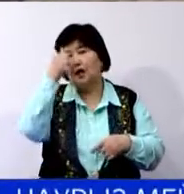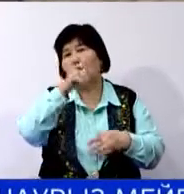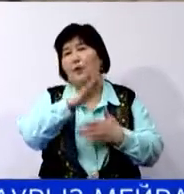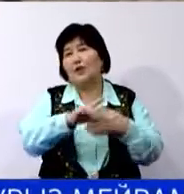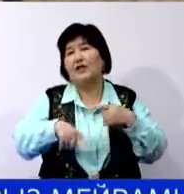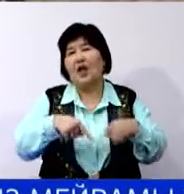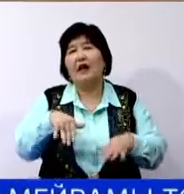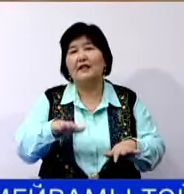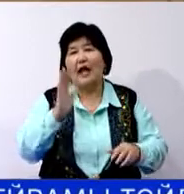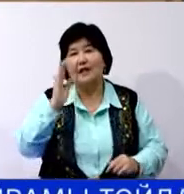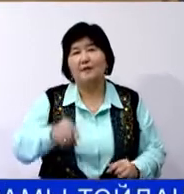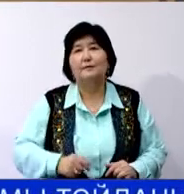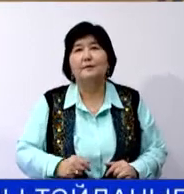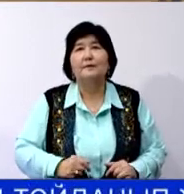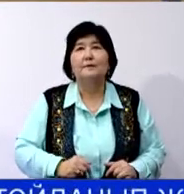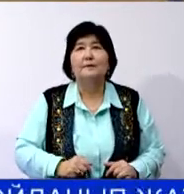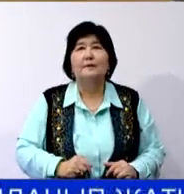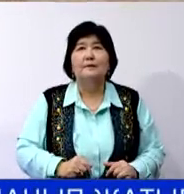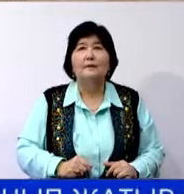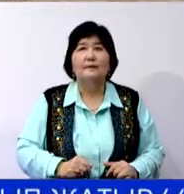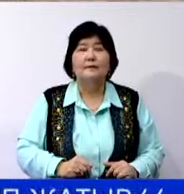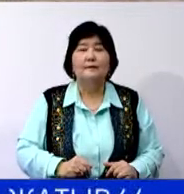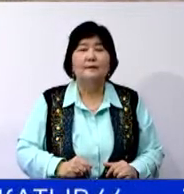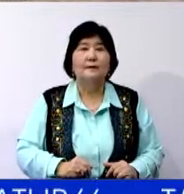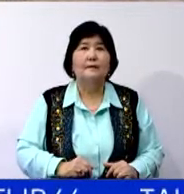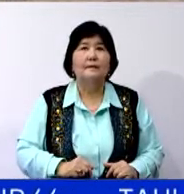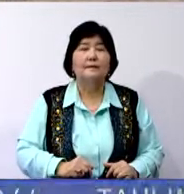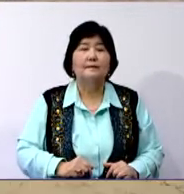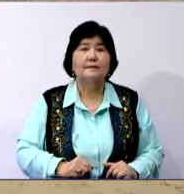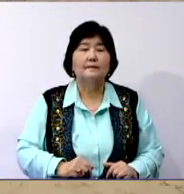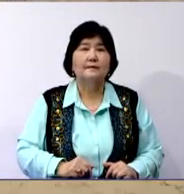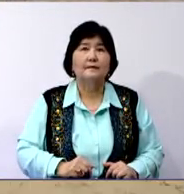жалғасады. Әкім Жолтаев, Рамазан Жүсіпбек, Төрехан Қожахметов, Қызылорда телеарнасы, Арал ауданынан.